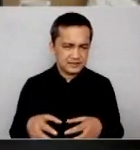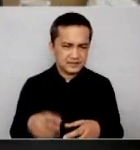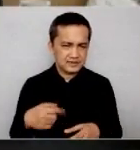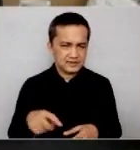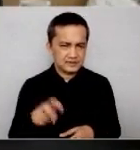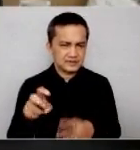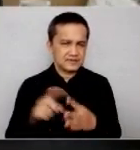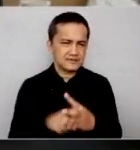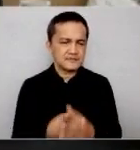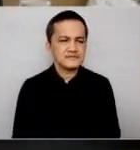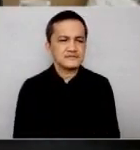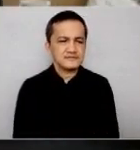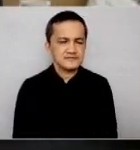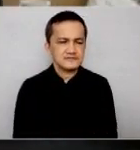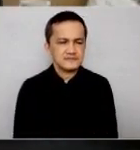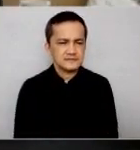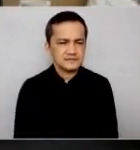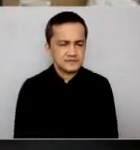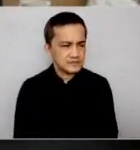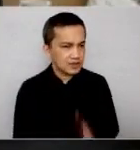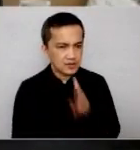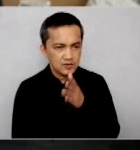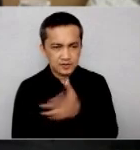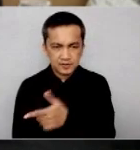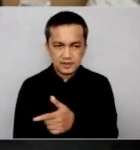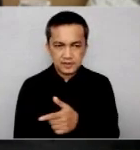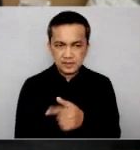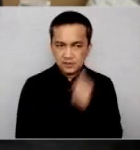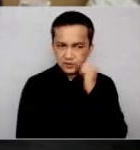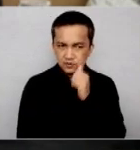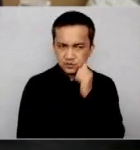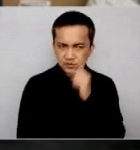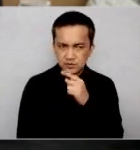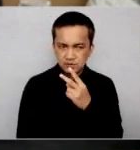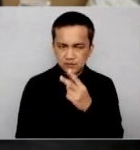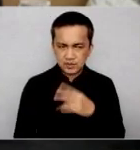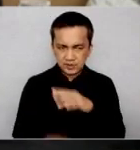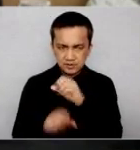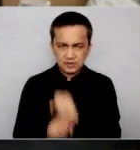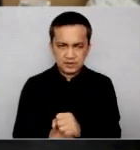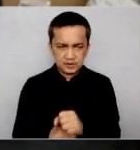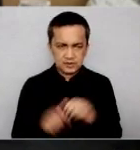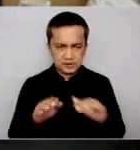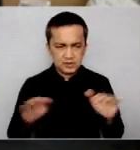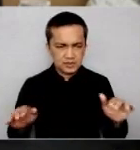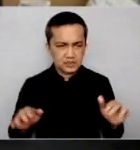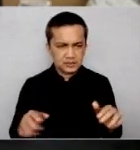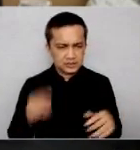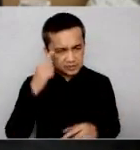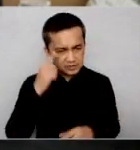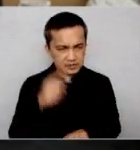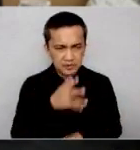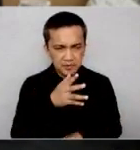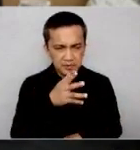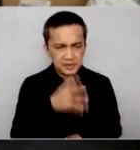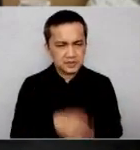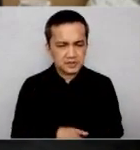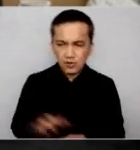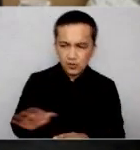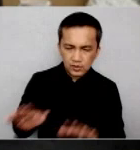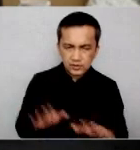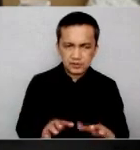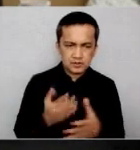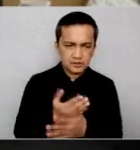started. Buti ikaw, mami, hindi ka ano. Kasi di ba kadalasan pag may nakakahiligan yung mga ganyang bata, minsan inisip ng mga mami, teka lang, baka makaabala